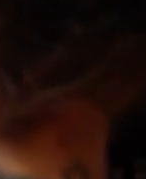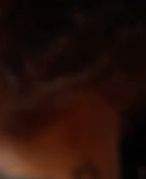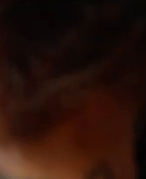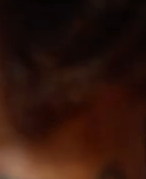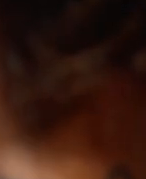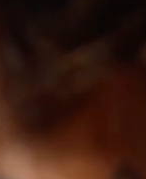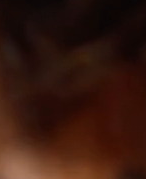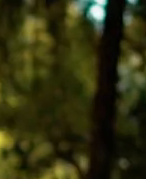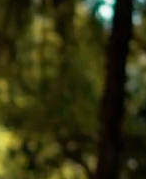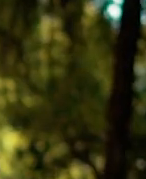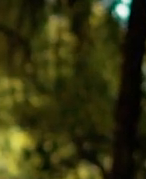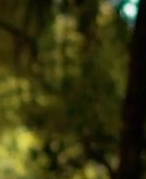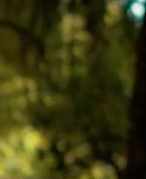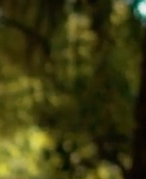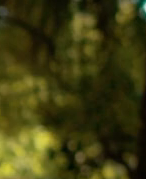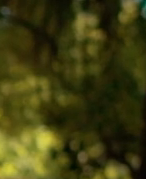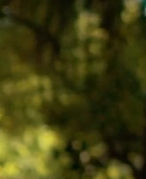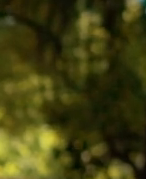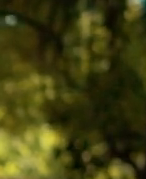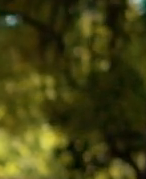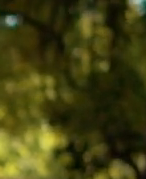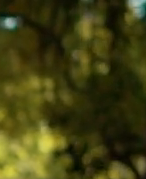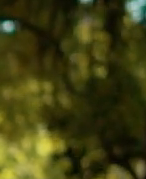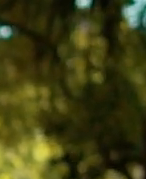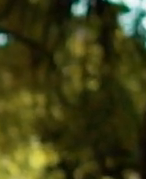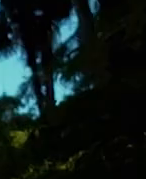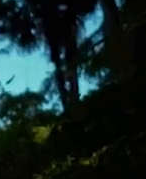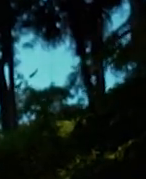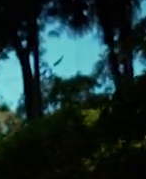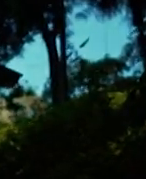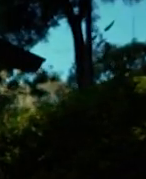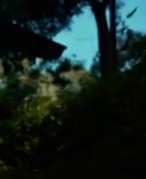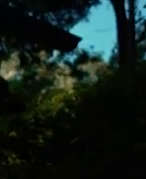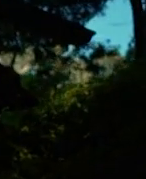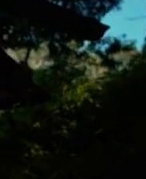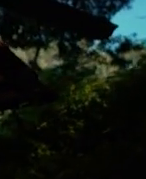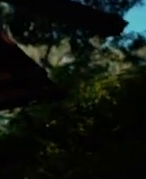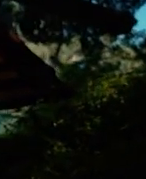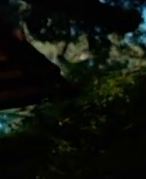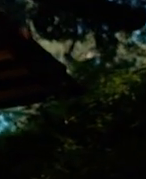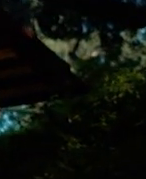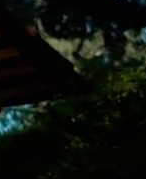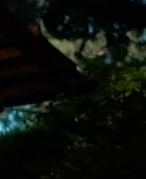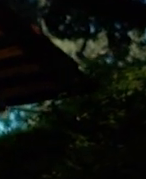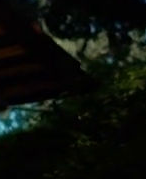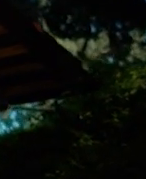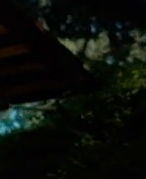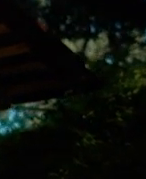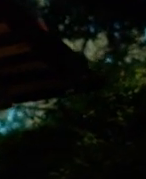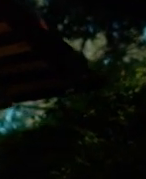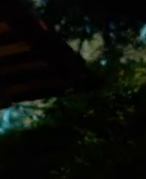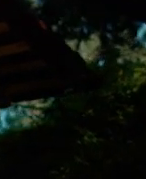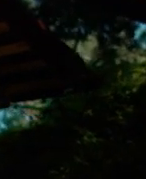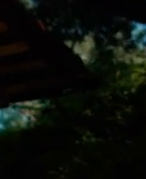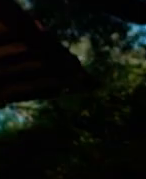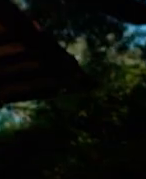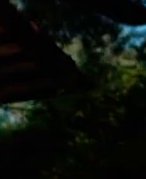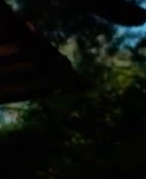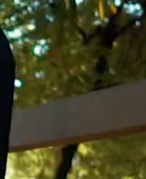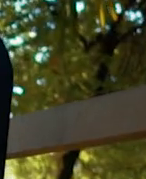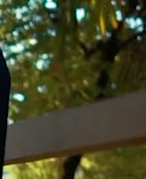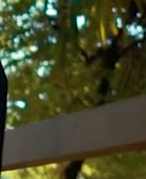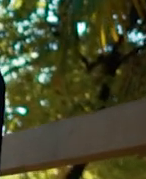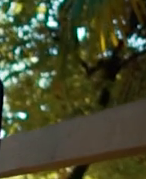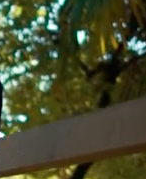თარჯიმნის დახმარებით, თარჯიმან ინფორმაციას გვაწვდის და ვუთანხმდებით დროზე. ამ დროს მოვდივართ